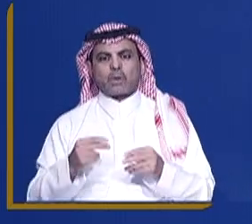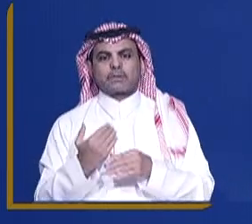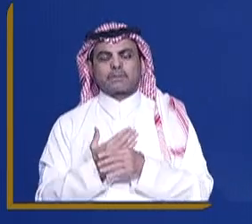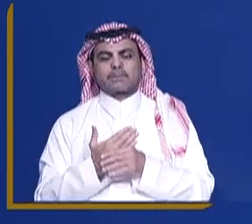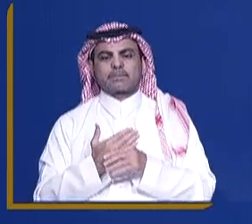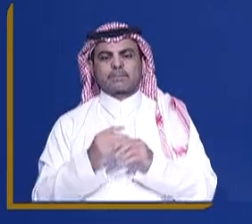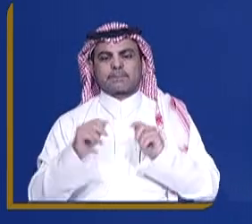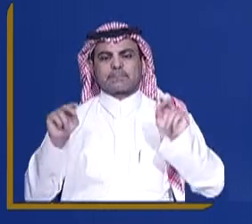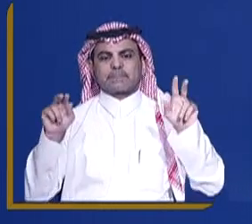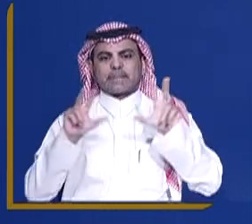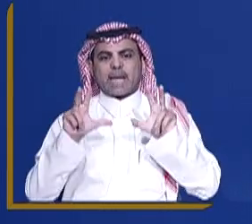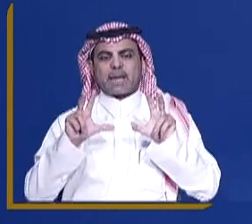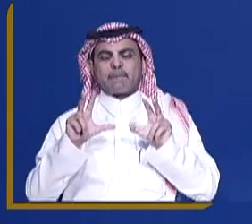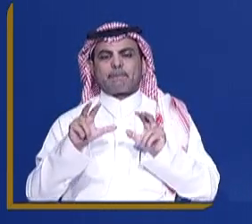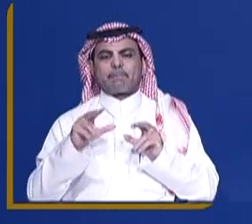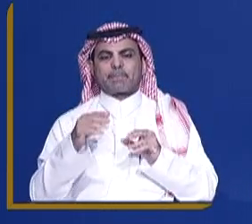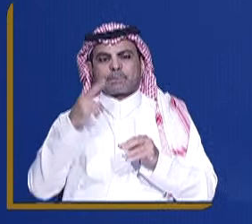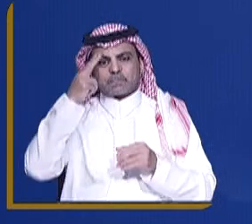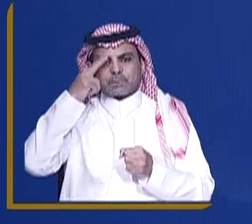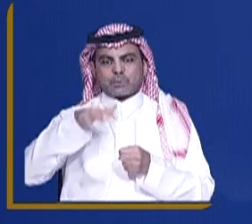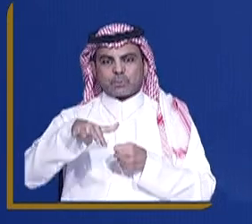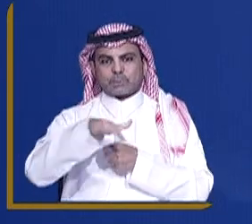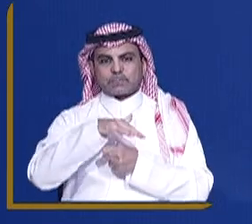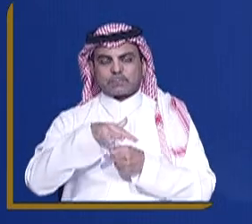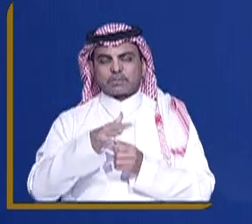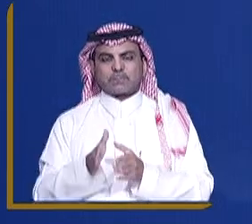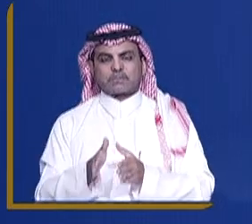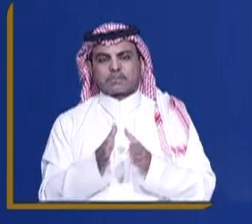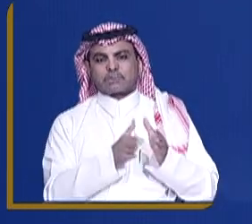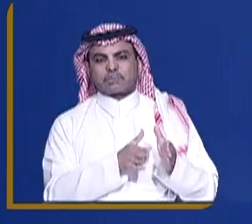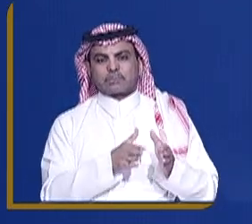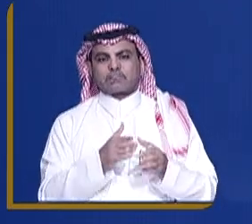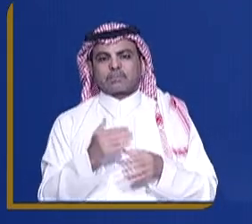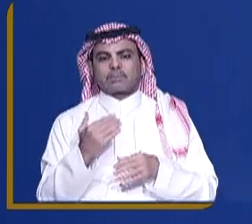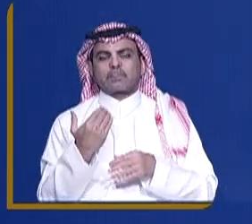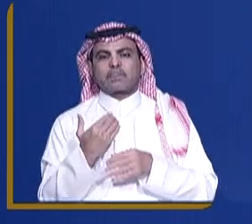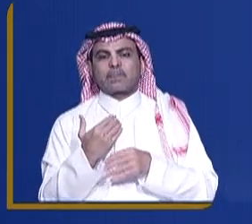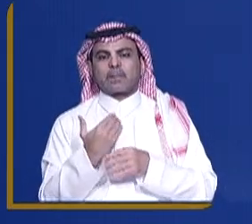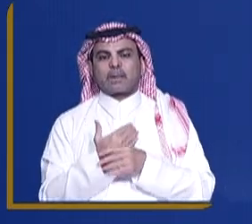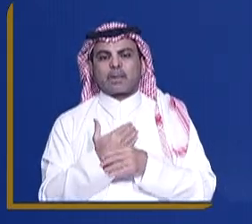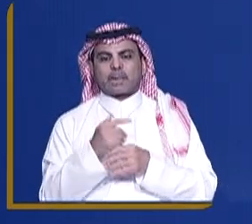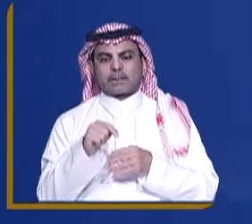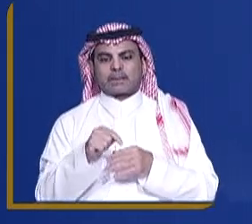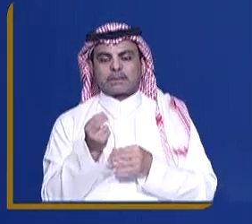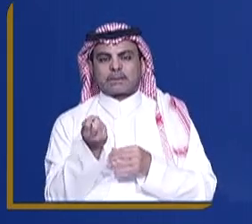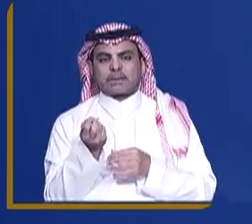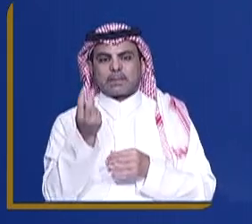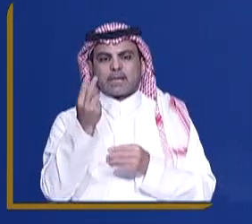منظومة التعليم في المملكة السعودية. والآن لله الحمد يعني أنشأت وحدة